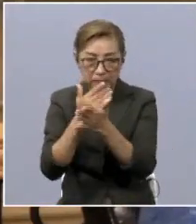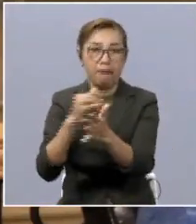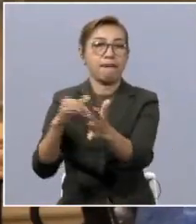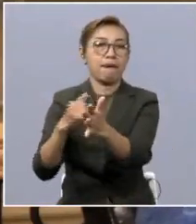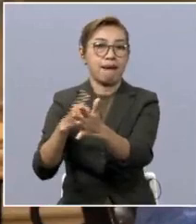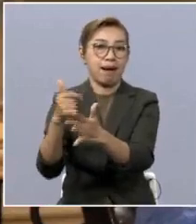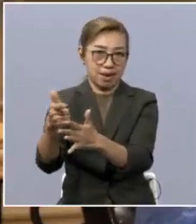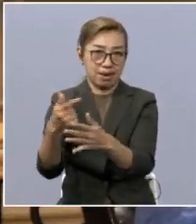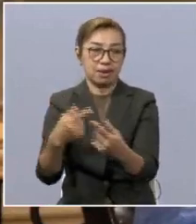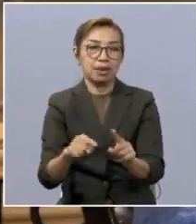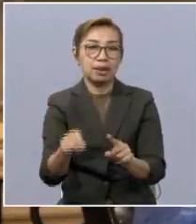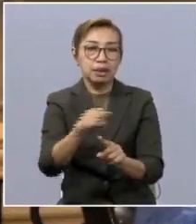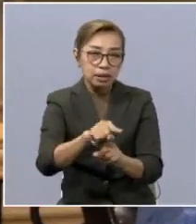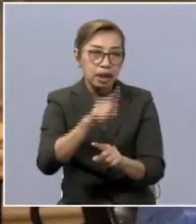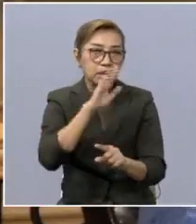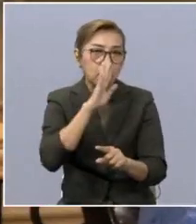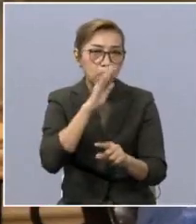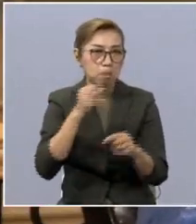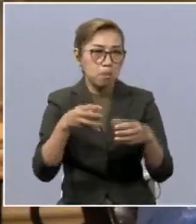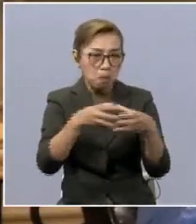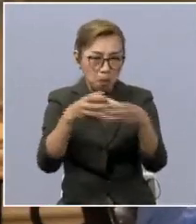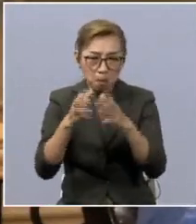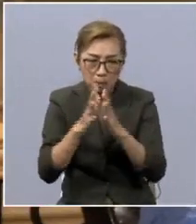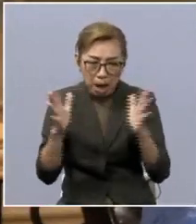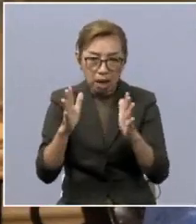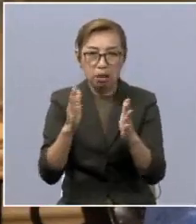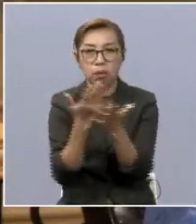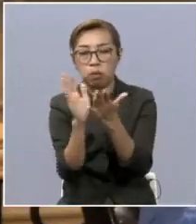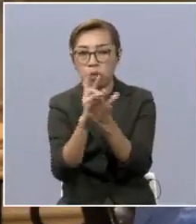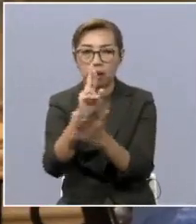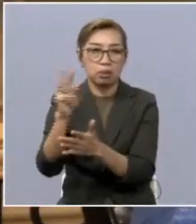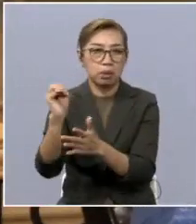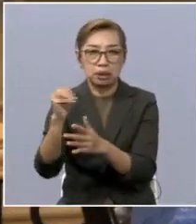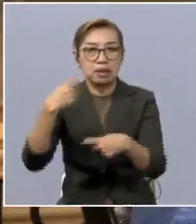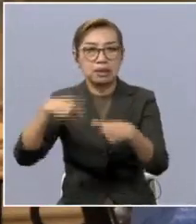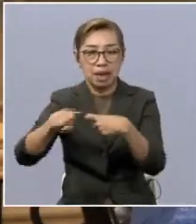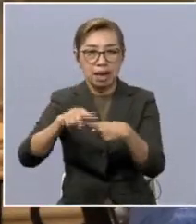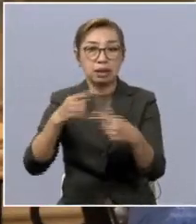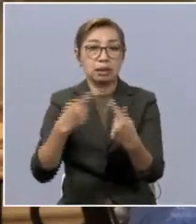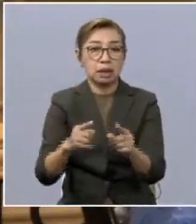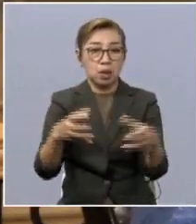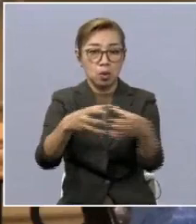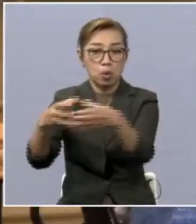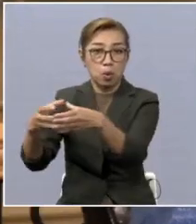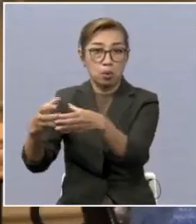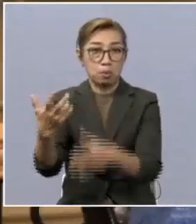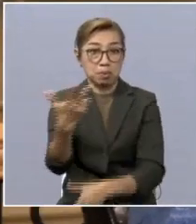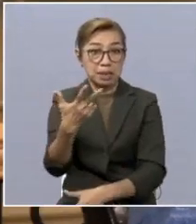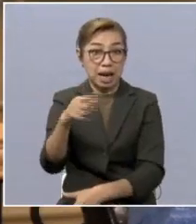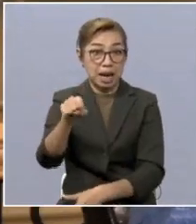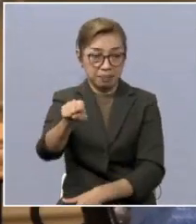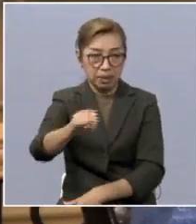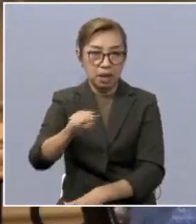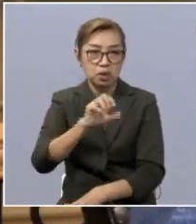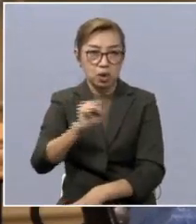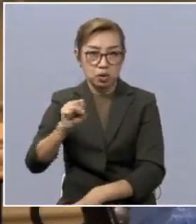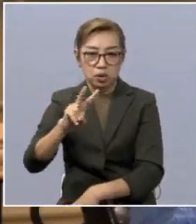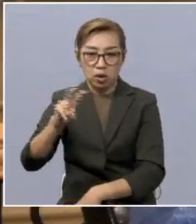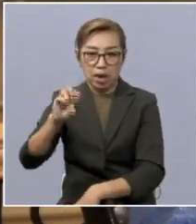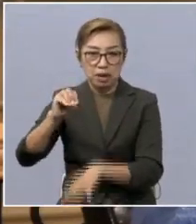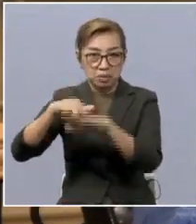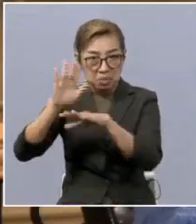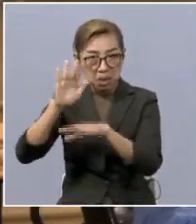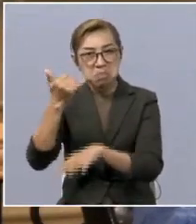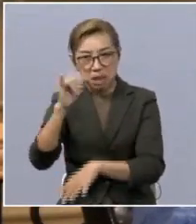4เนี่ยก็หาง่ายนะฮะแล้วเงื่อนไขไม่เยอะ3พรรคที่บอกไปรวมกันเกิน250เสียงแน่ๆอาจจะเกิน300